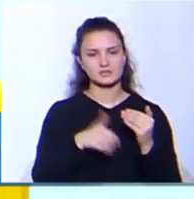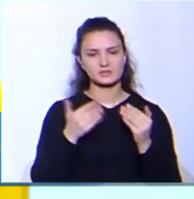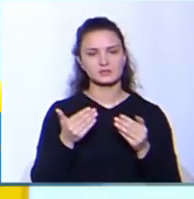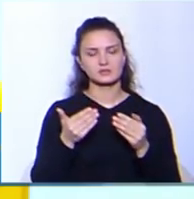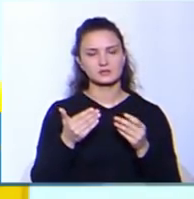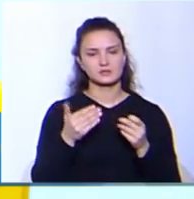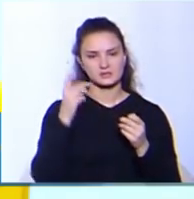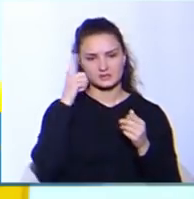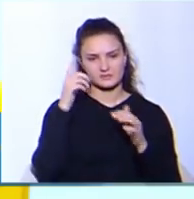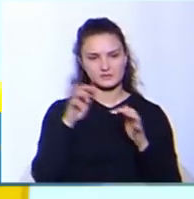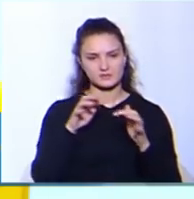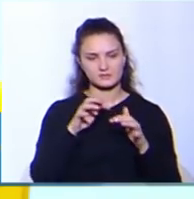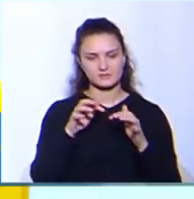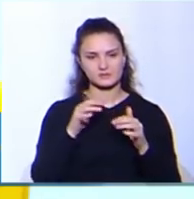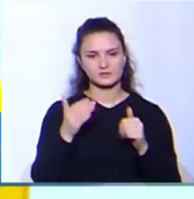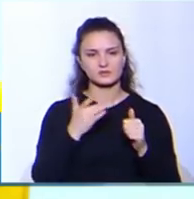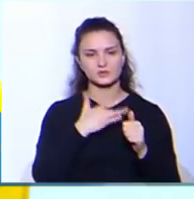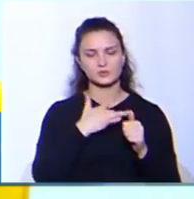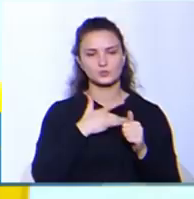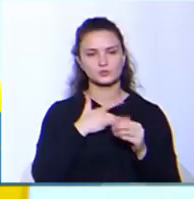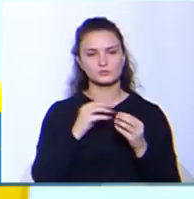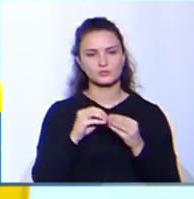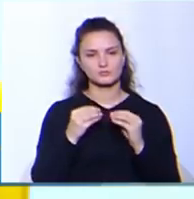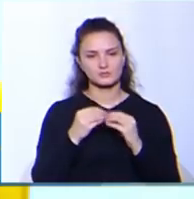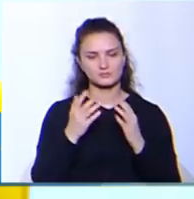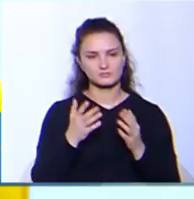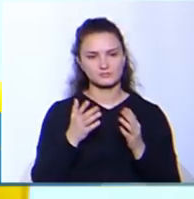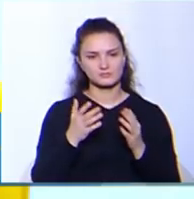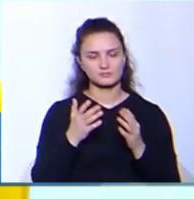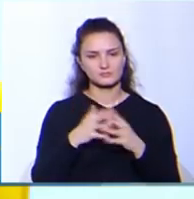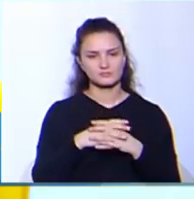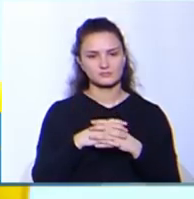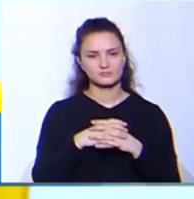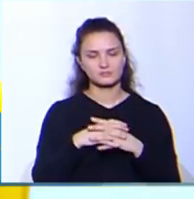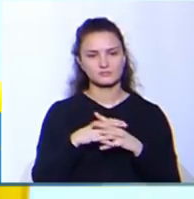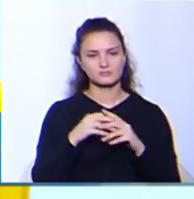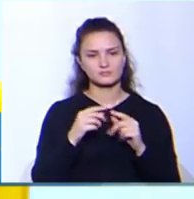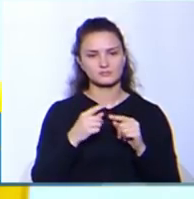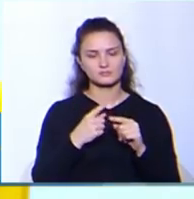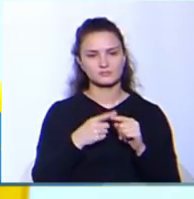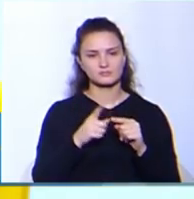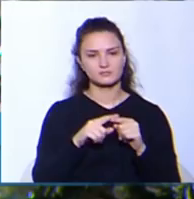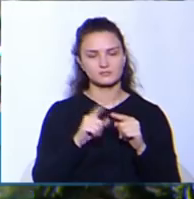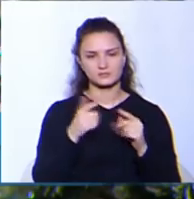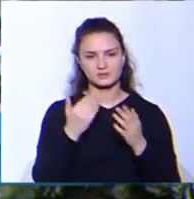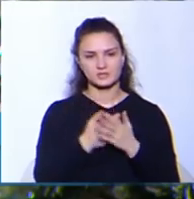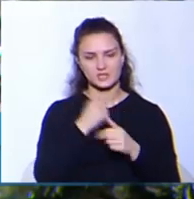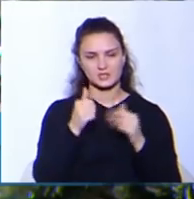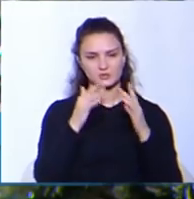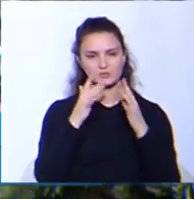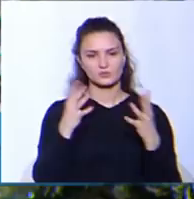შემთხვევაში თავის ტვინი გულ-სისხლძარღვთა სისტემა და აი ამ სახალხო